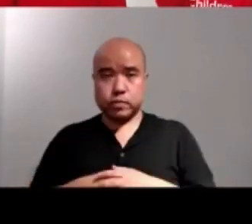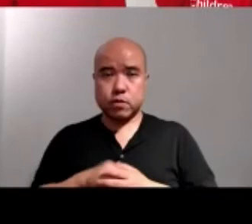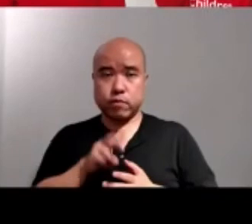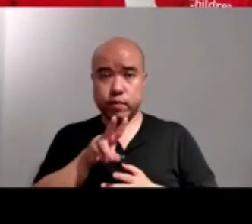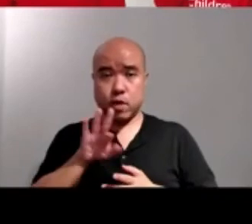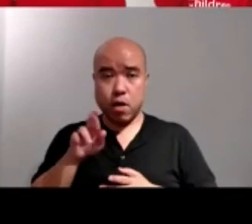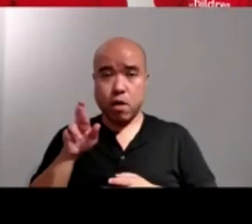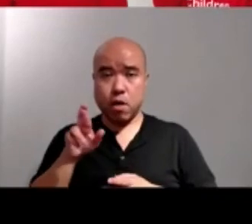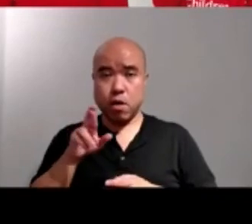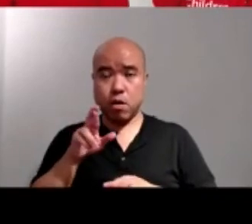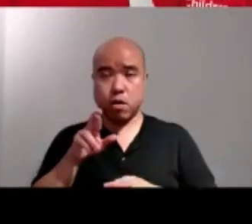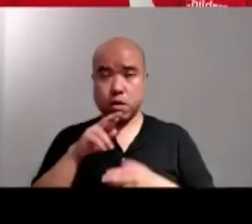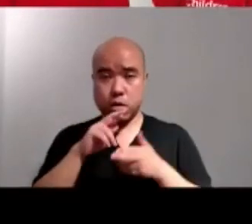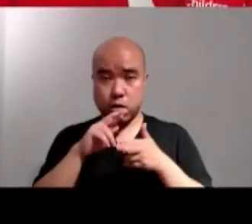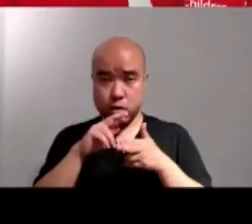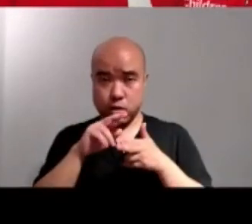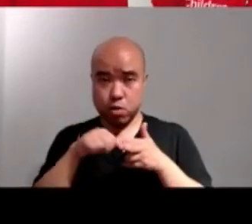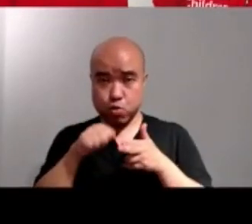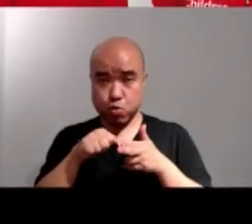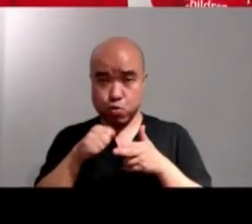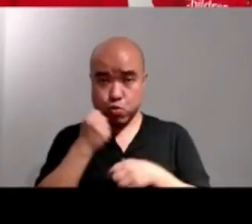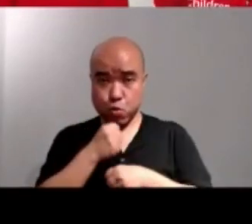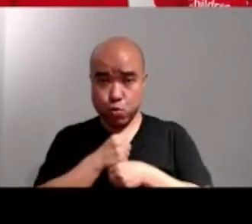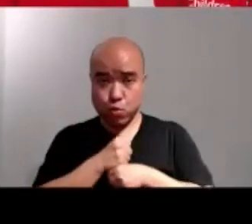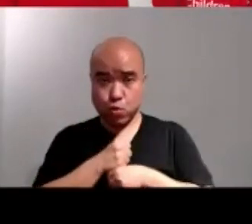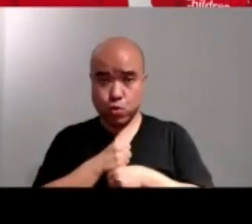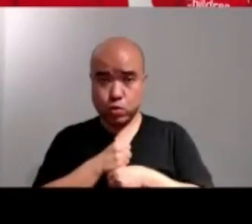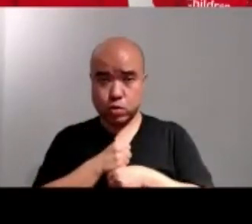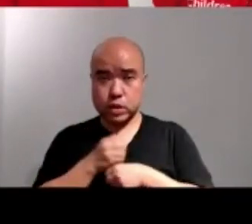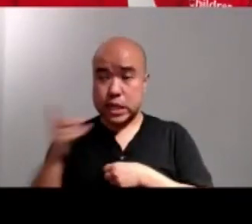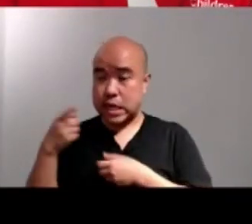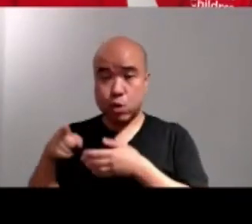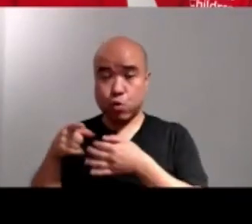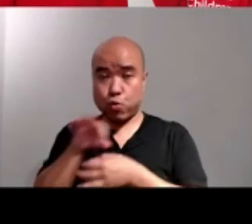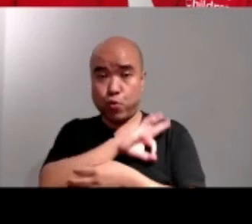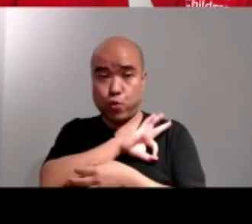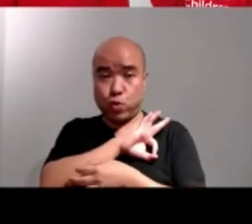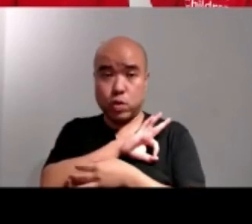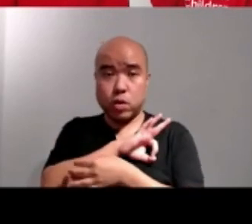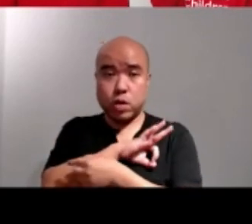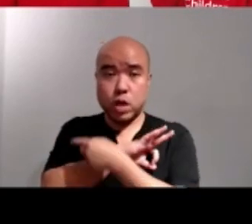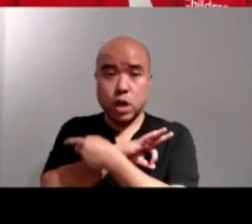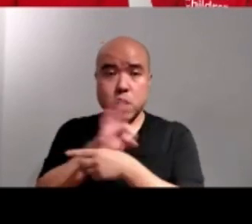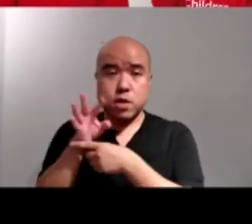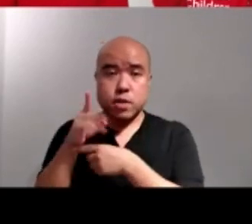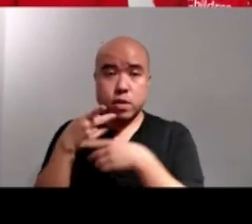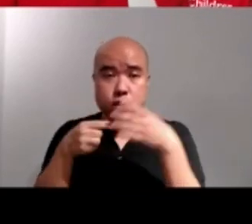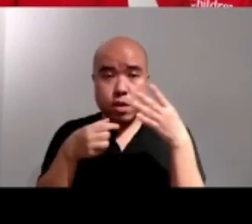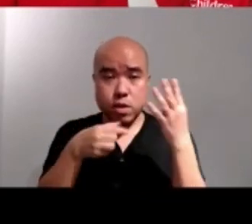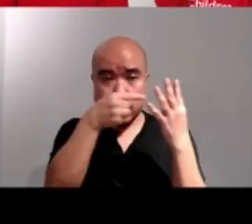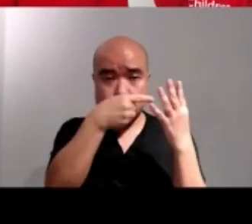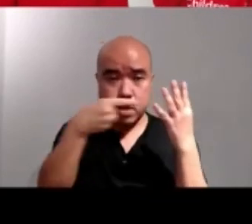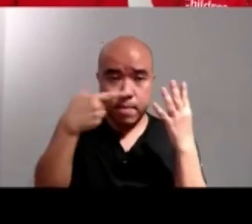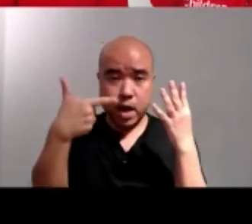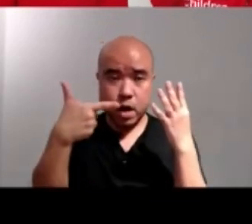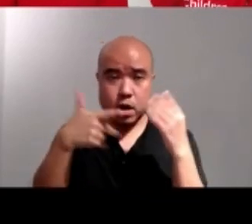作啦。咁你真係好高興能夠有 Agent of Change 去同我哋合作啦。咁咧參賽者亦都可以喺4月至8月期間咧，就諗